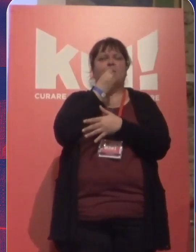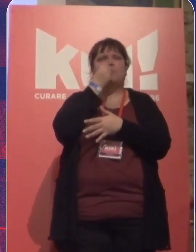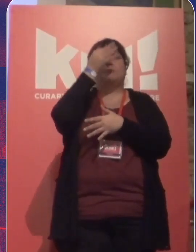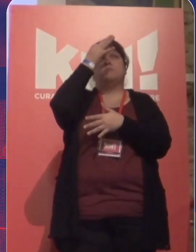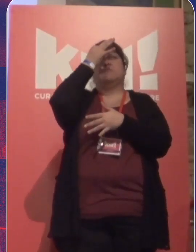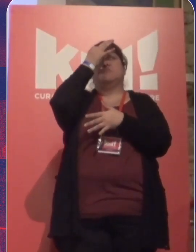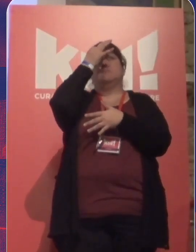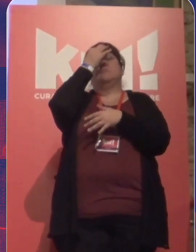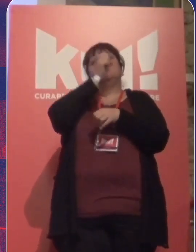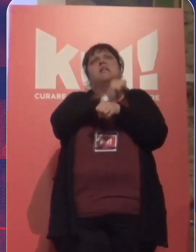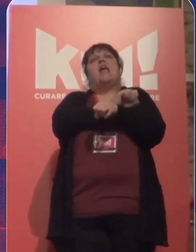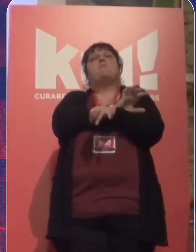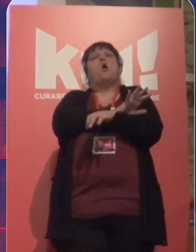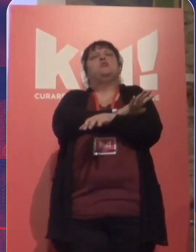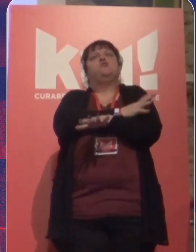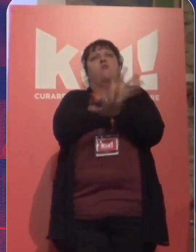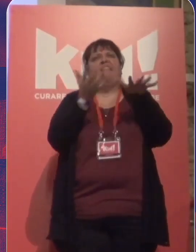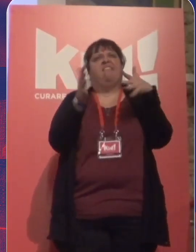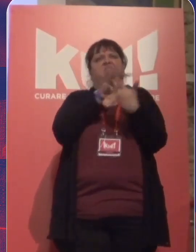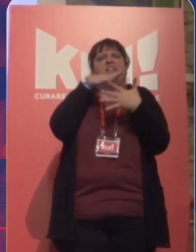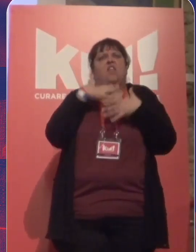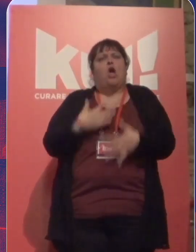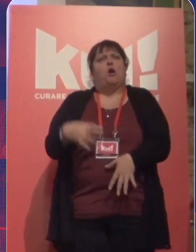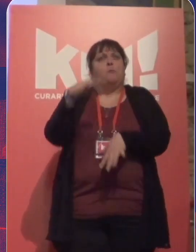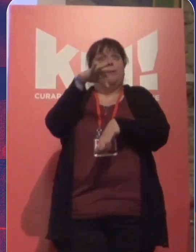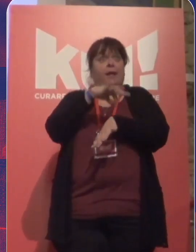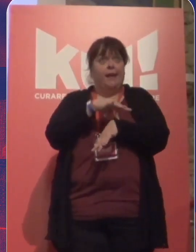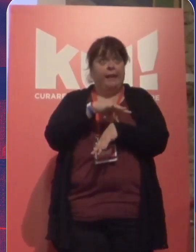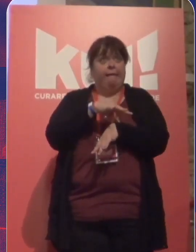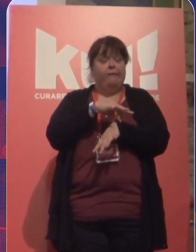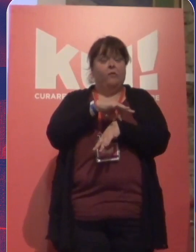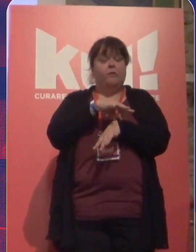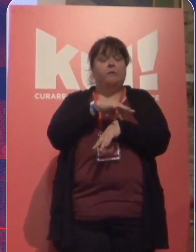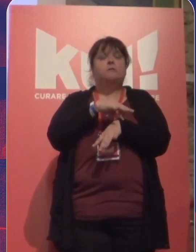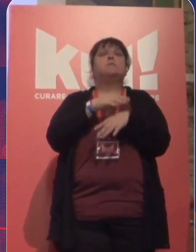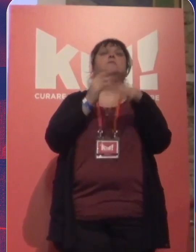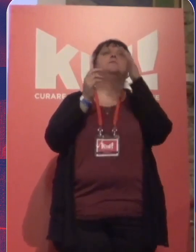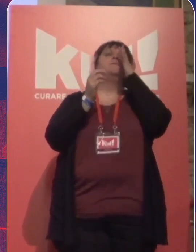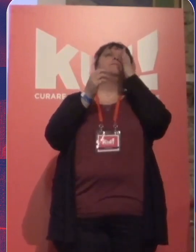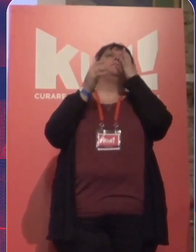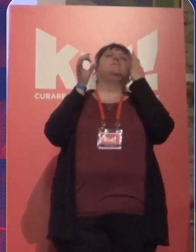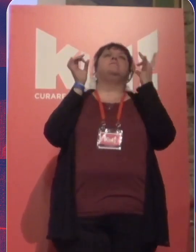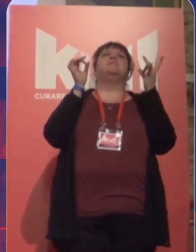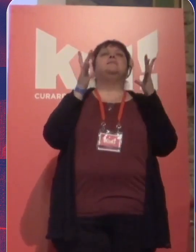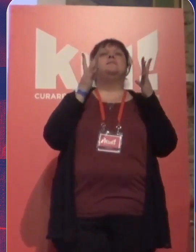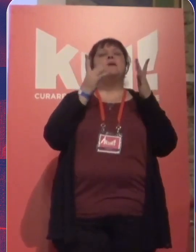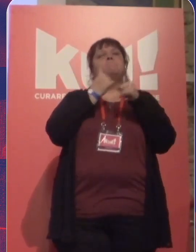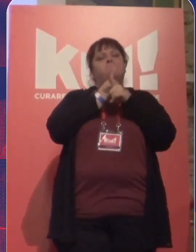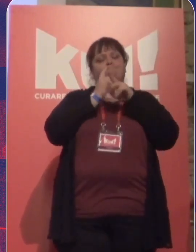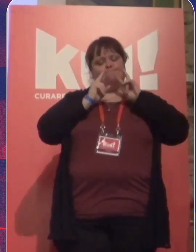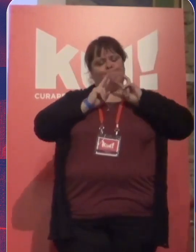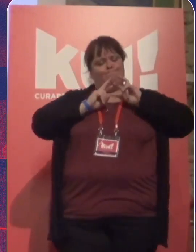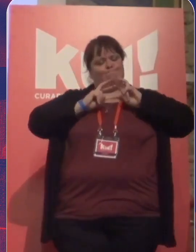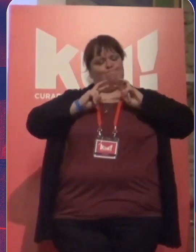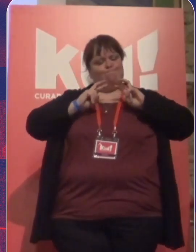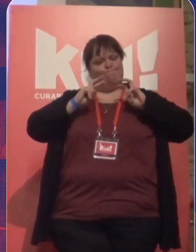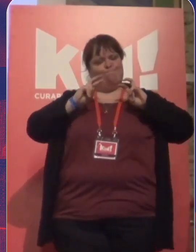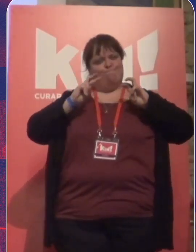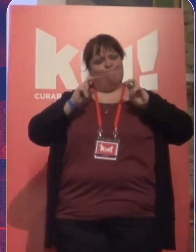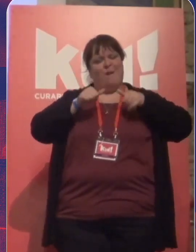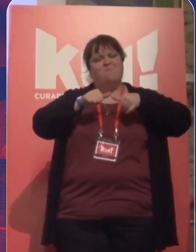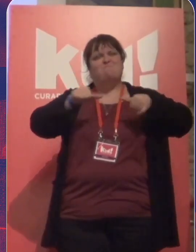in particolare ebbene se dovessimo trovare una radice comune a queste figure